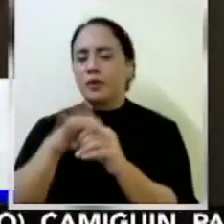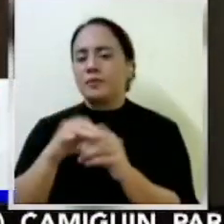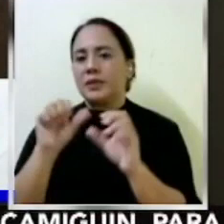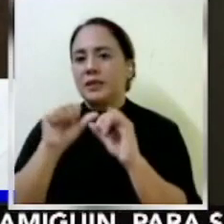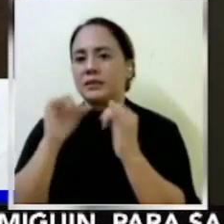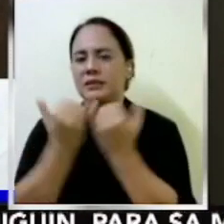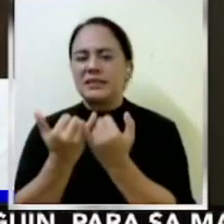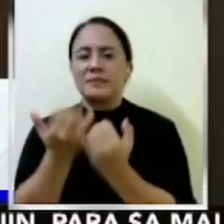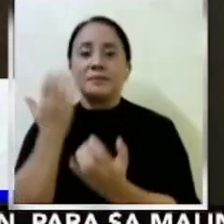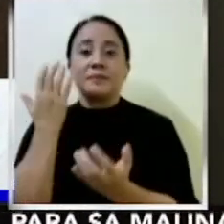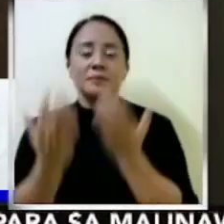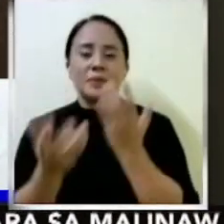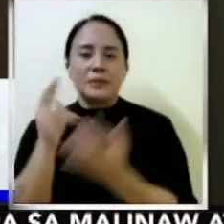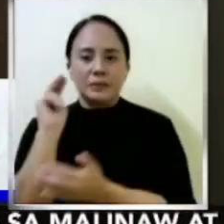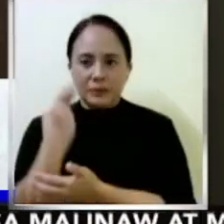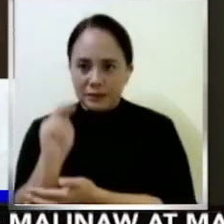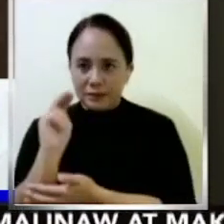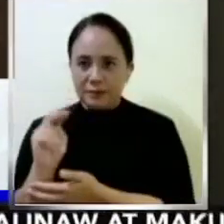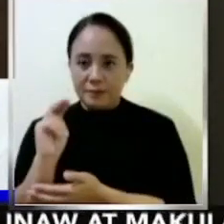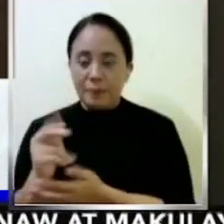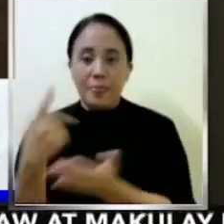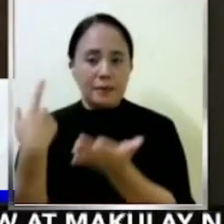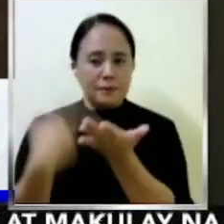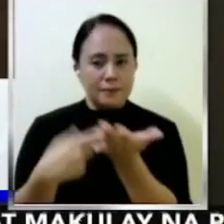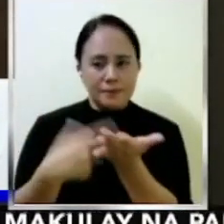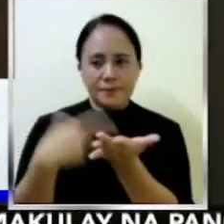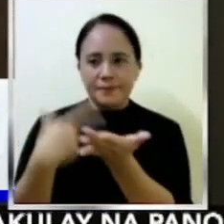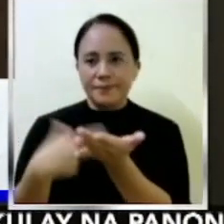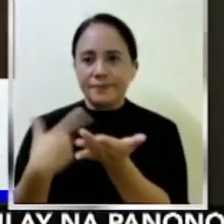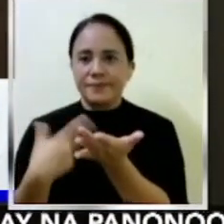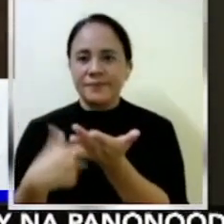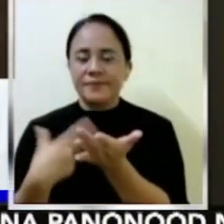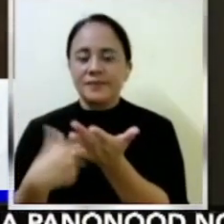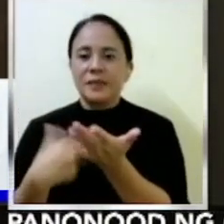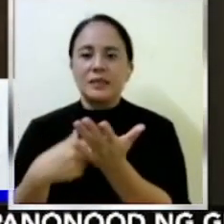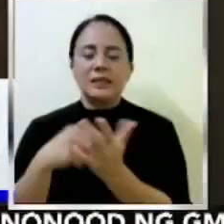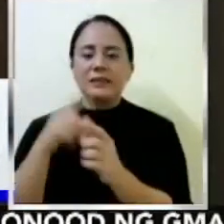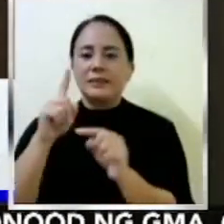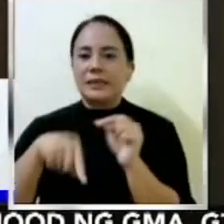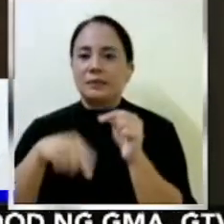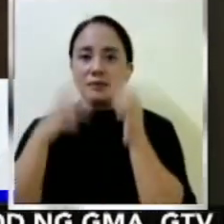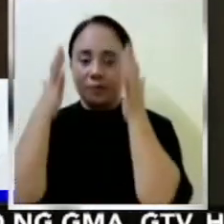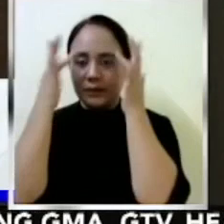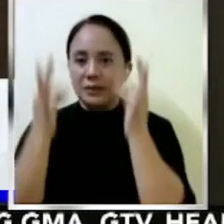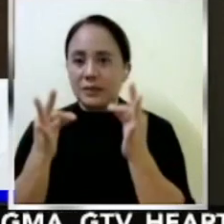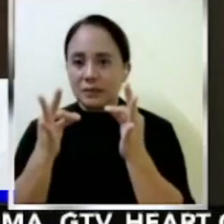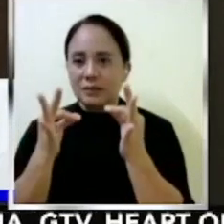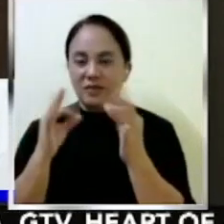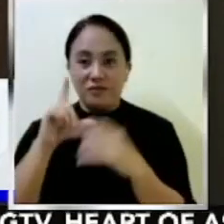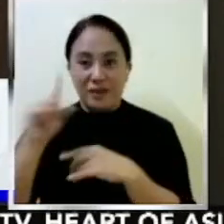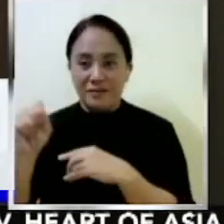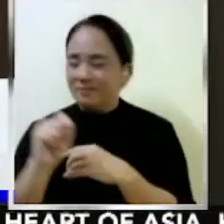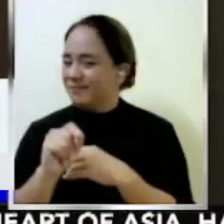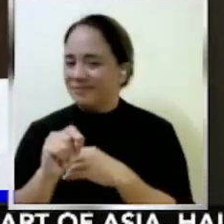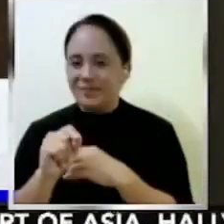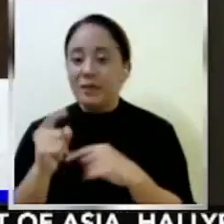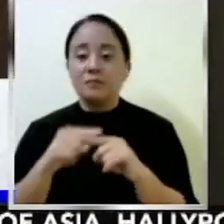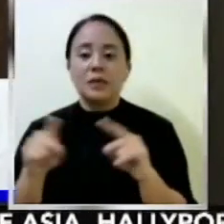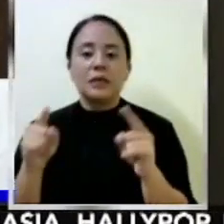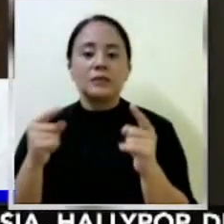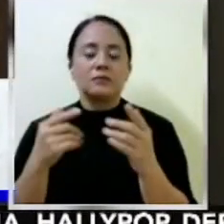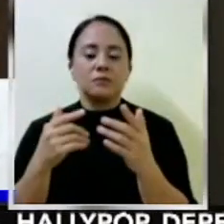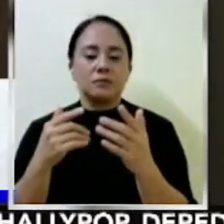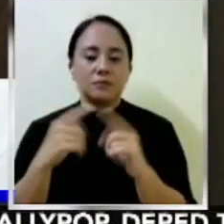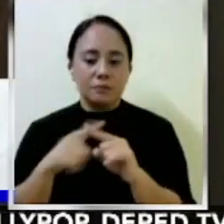kailangan na pag-usapan, na it cannot be decided overnight. But initially, it is